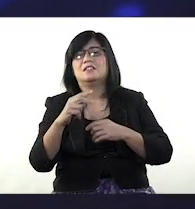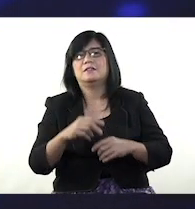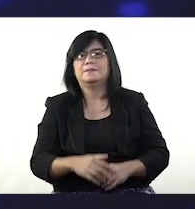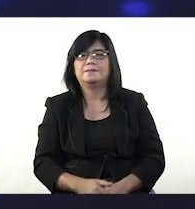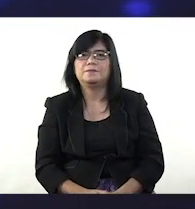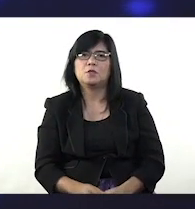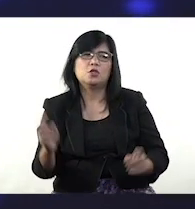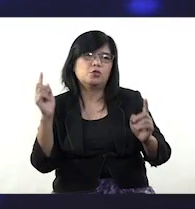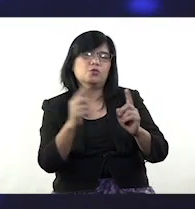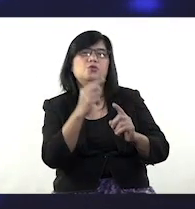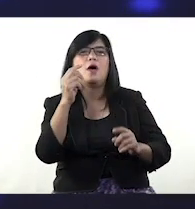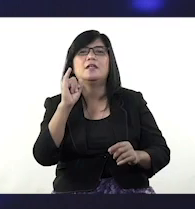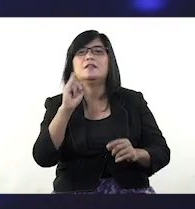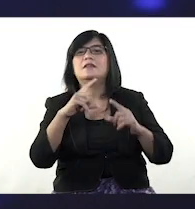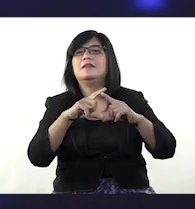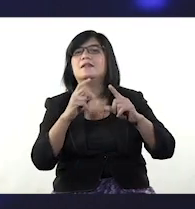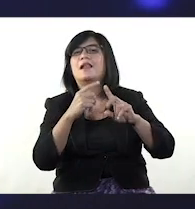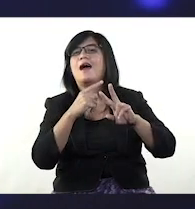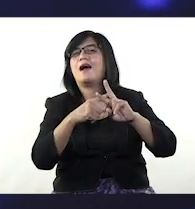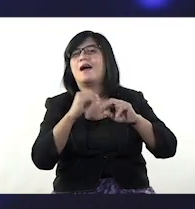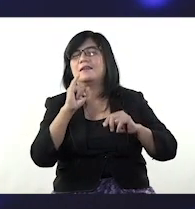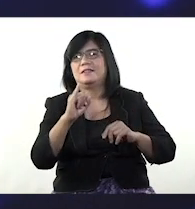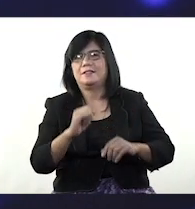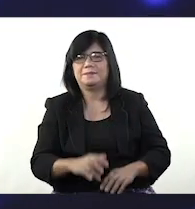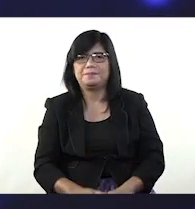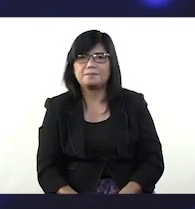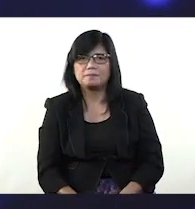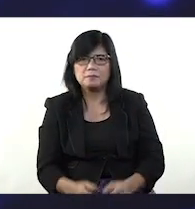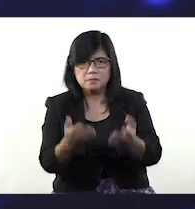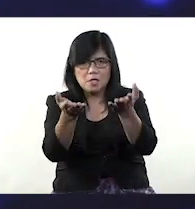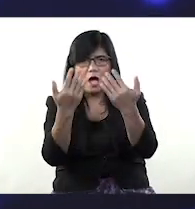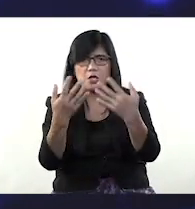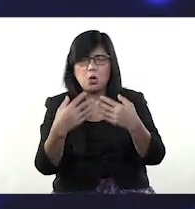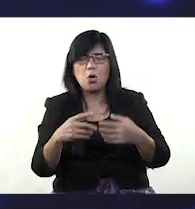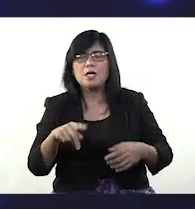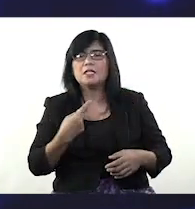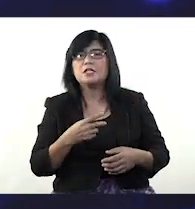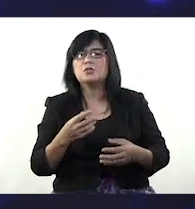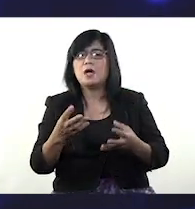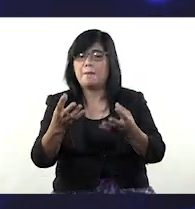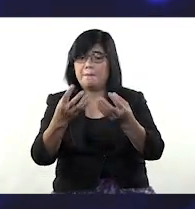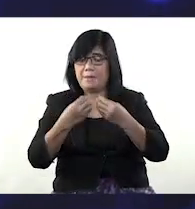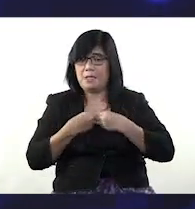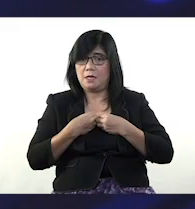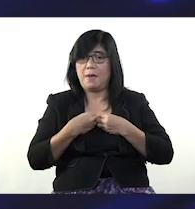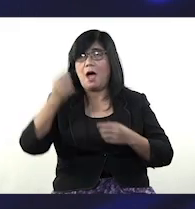anak tuhan Yesus sekalian Hai saya mengajak setiap orang yang sudah menerima anugerahnya berkata ini aku Tuhan